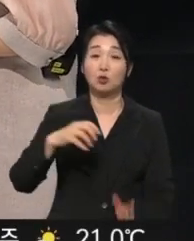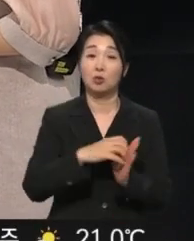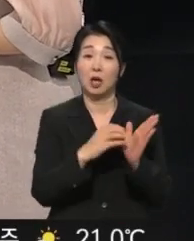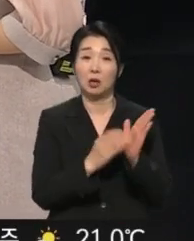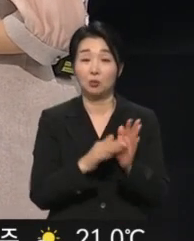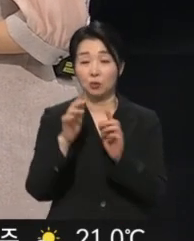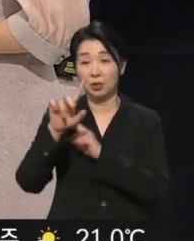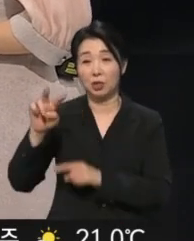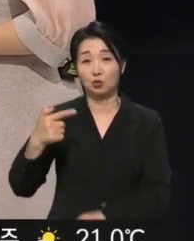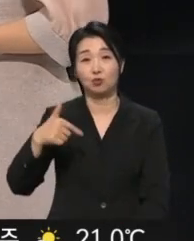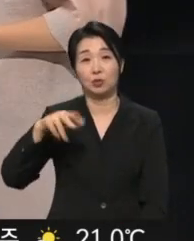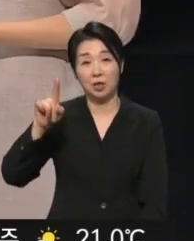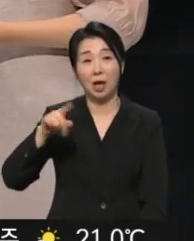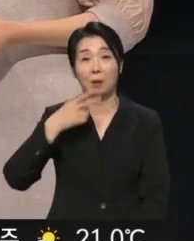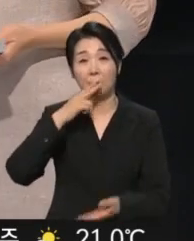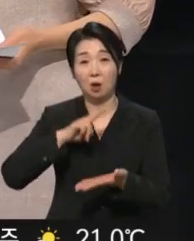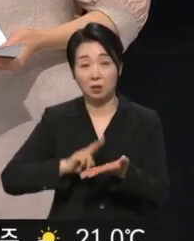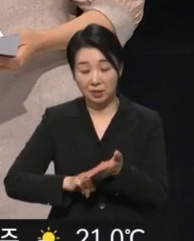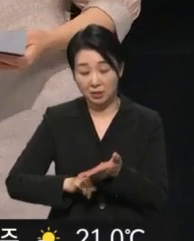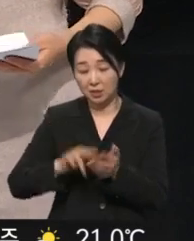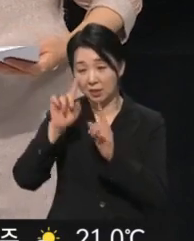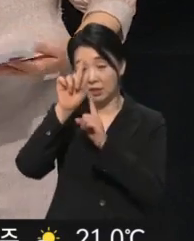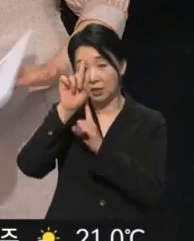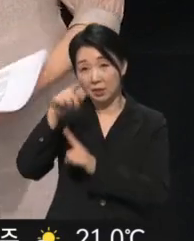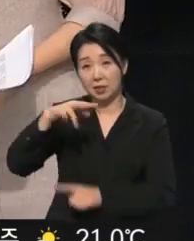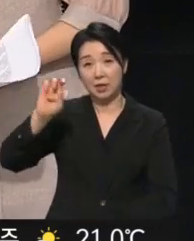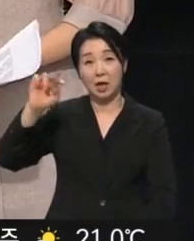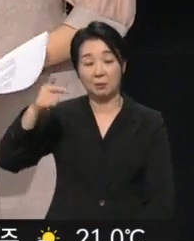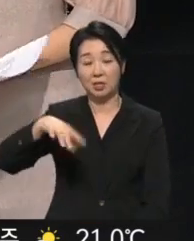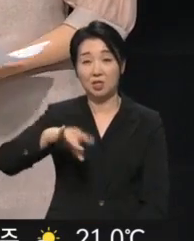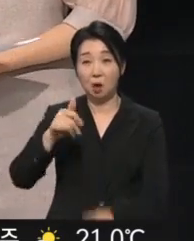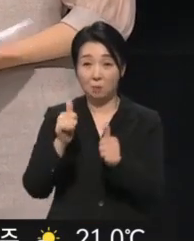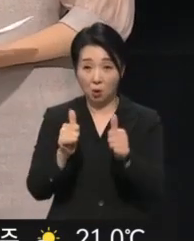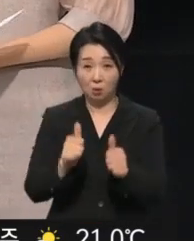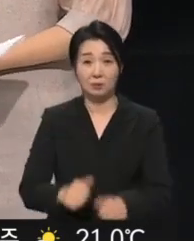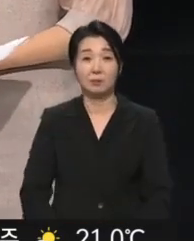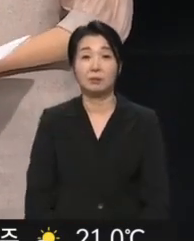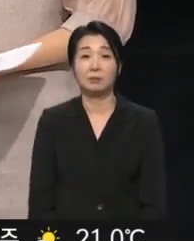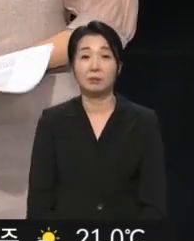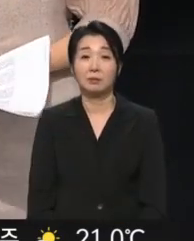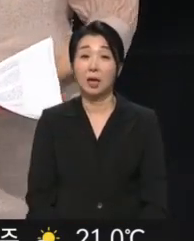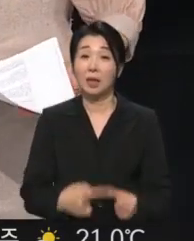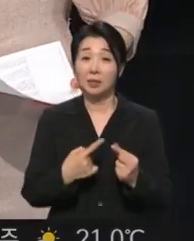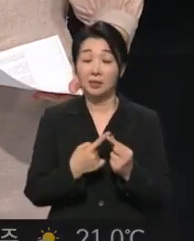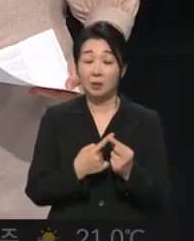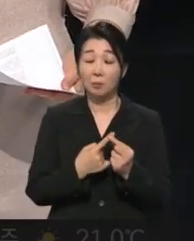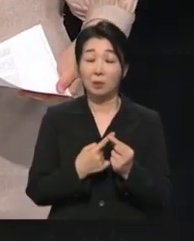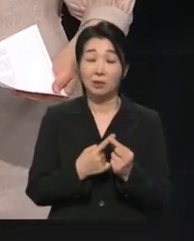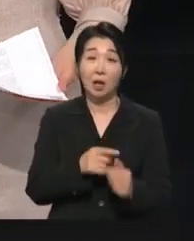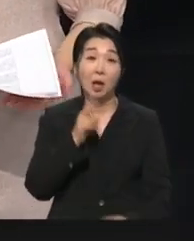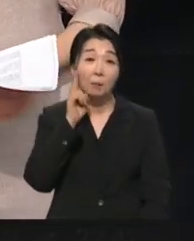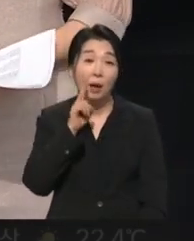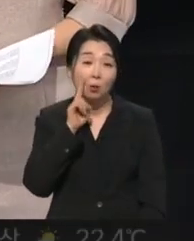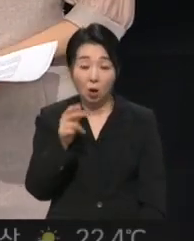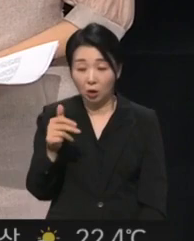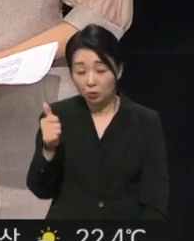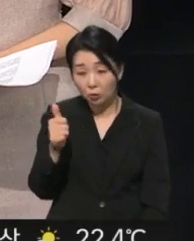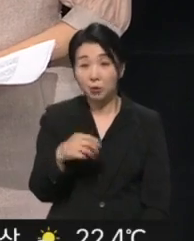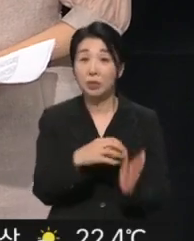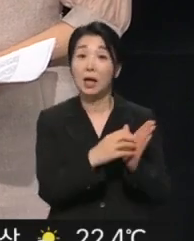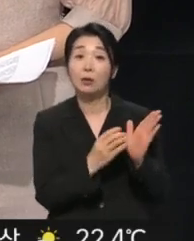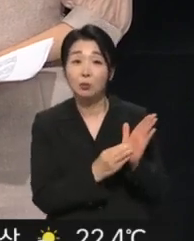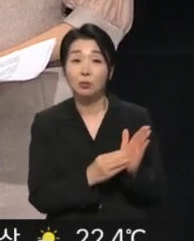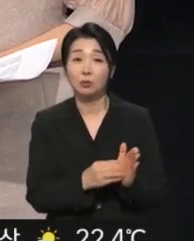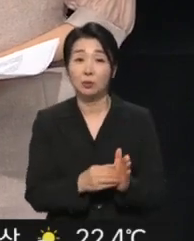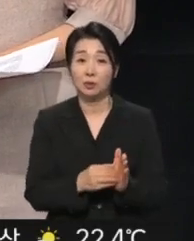편지, 이상민 첫 변론 이렇게 준비했습니다. 이 중에서 첫 번째 소식, 박원순 다큐입니다. 박원순